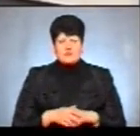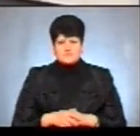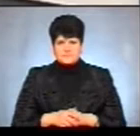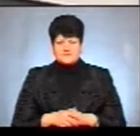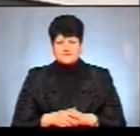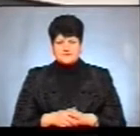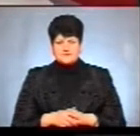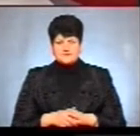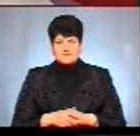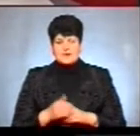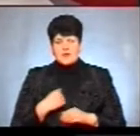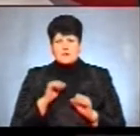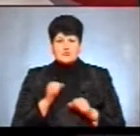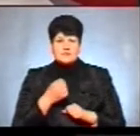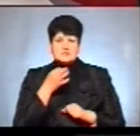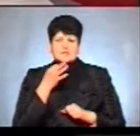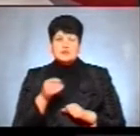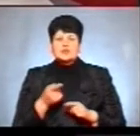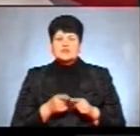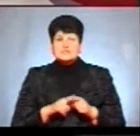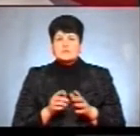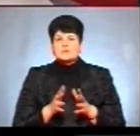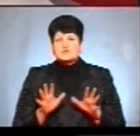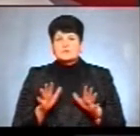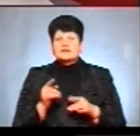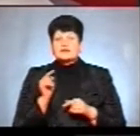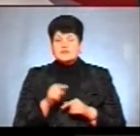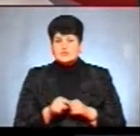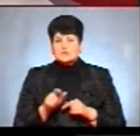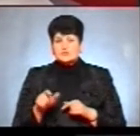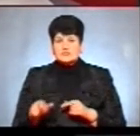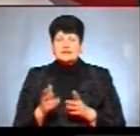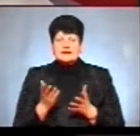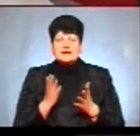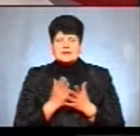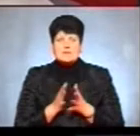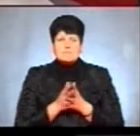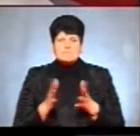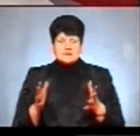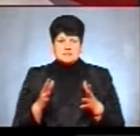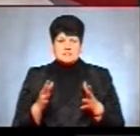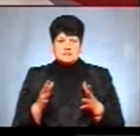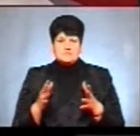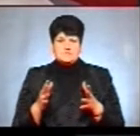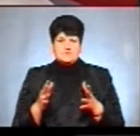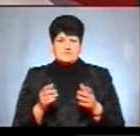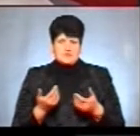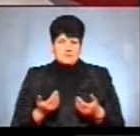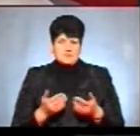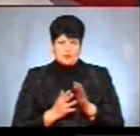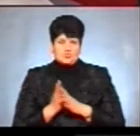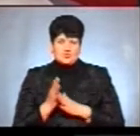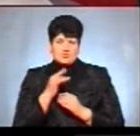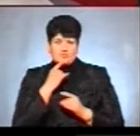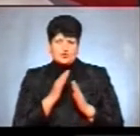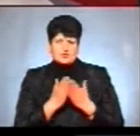І я можу вам сказати, що це в основному ті жителі, де є саме більше розповсюдженість червонокнижні рослини. В даному випадку